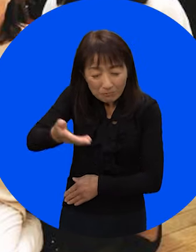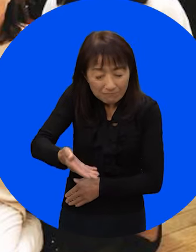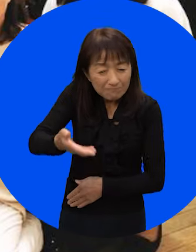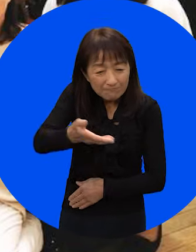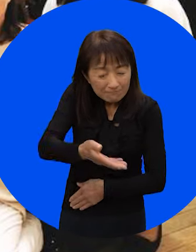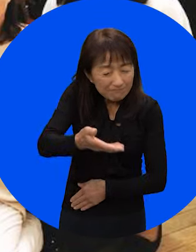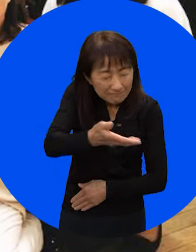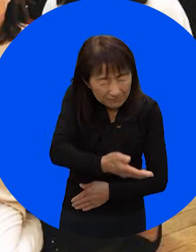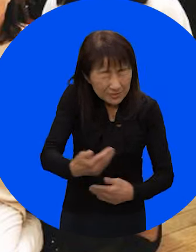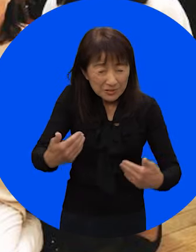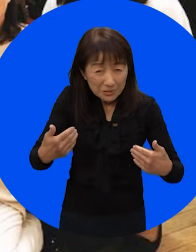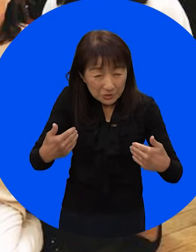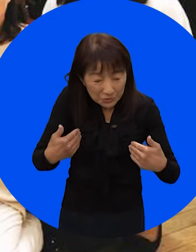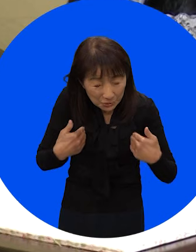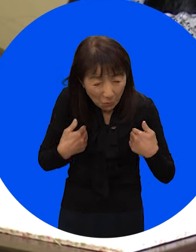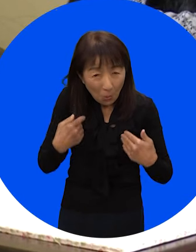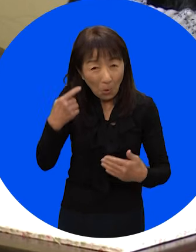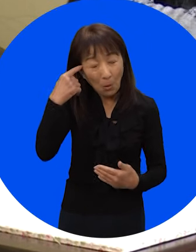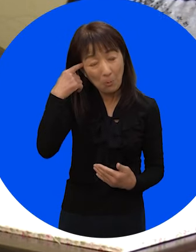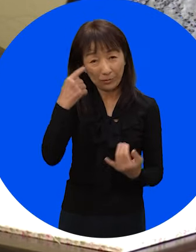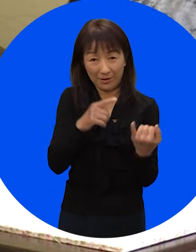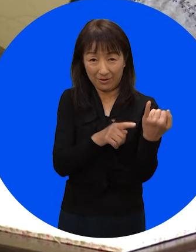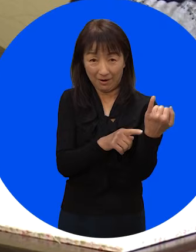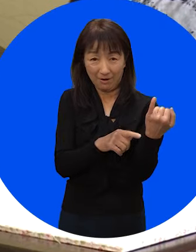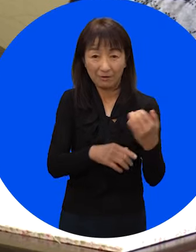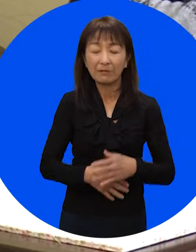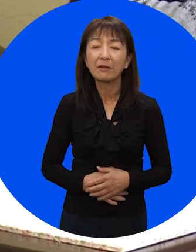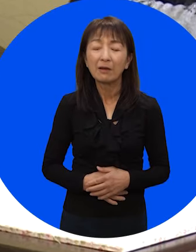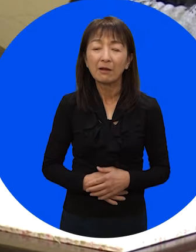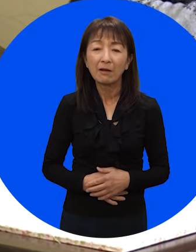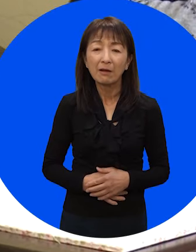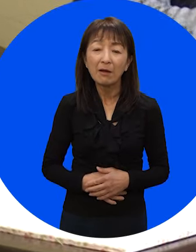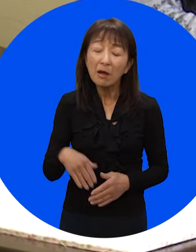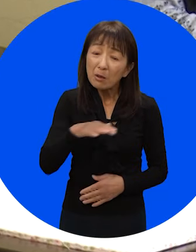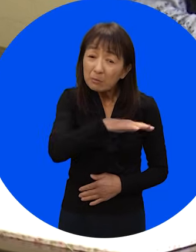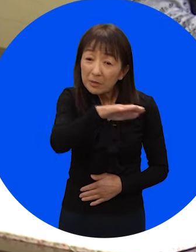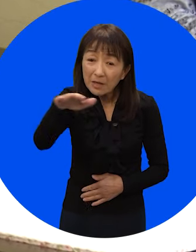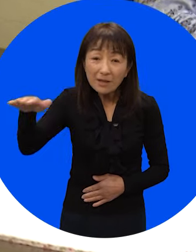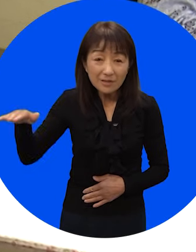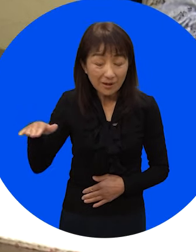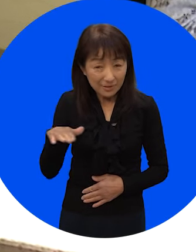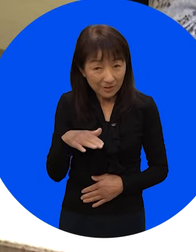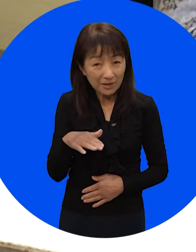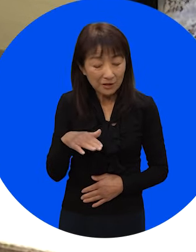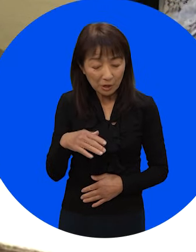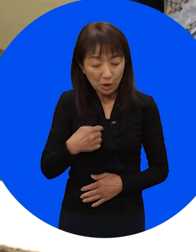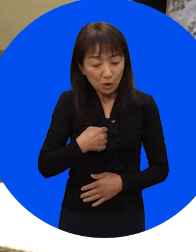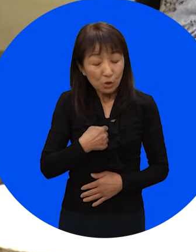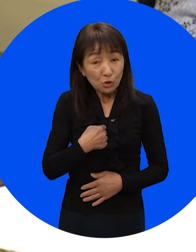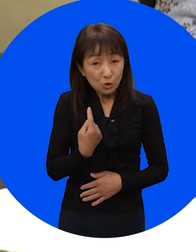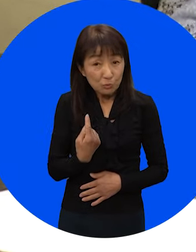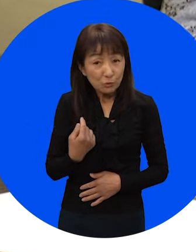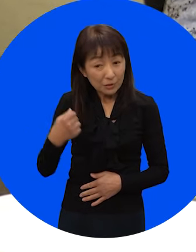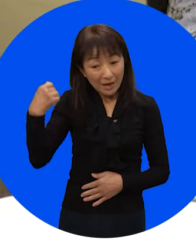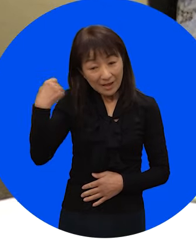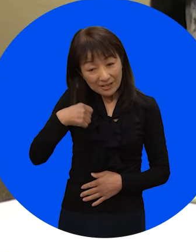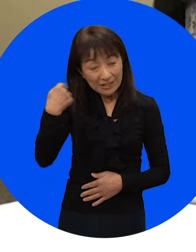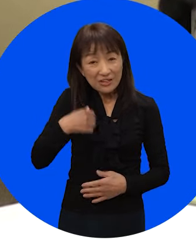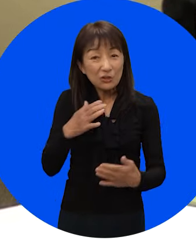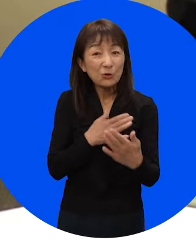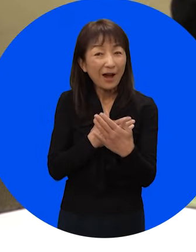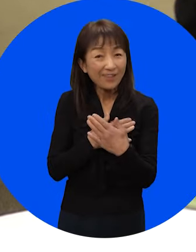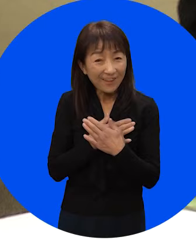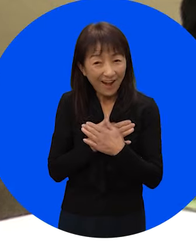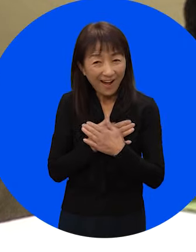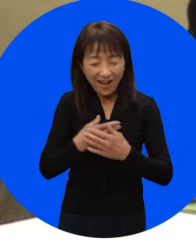強い思いがありました。 できるだけ広く多くの方に着物浴衣ぐらいは